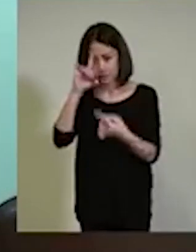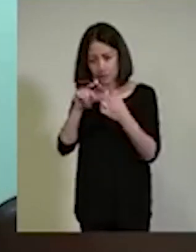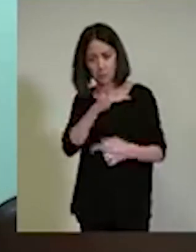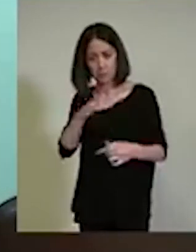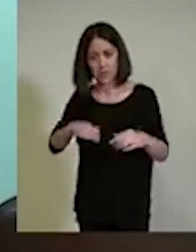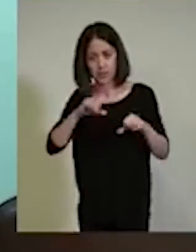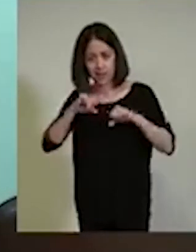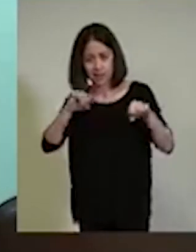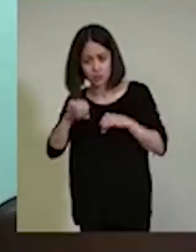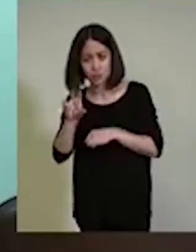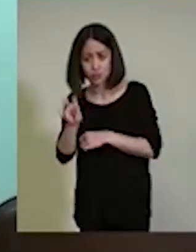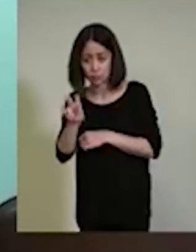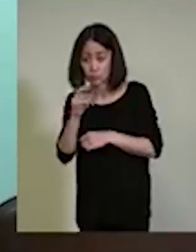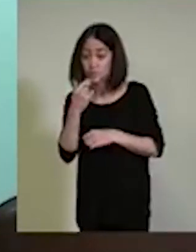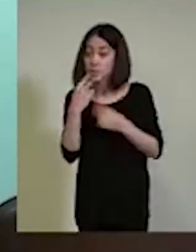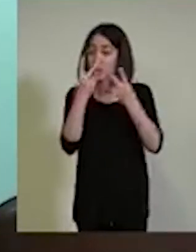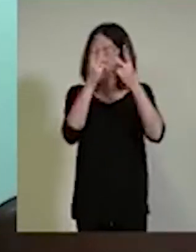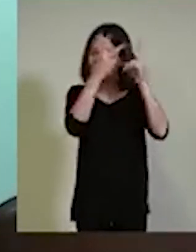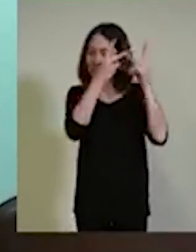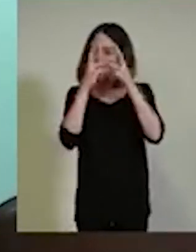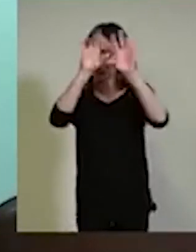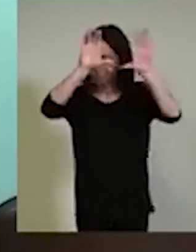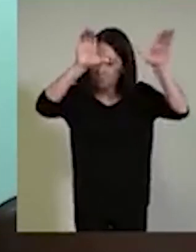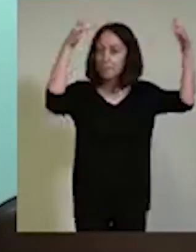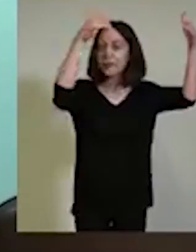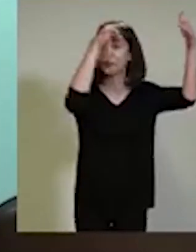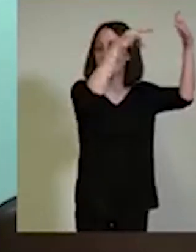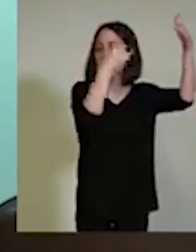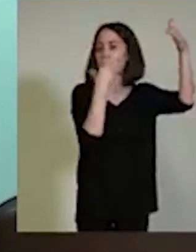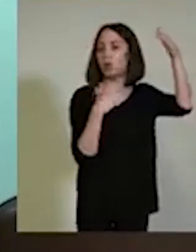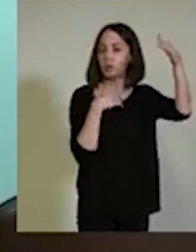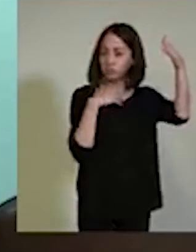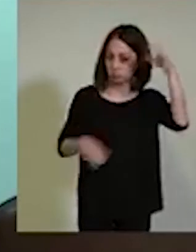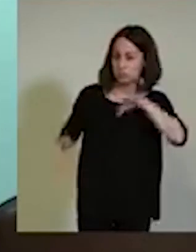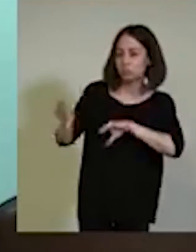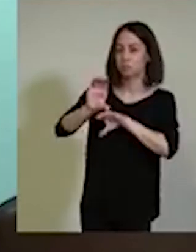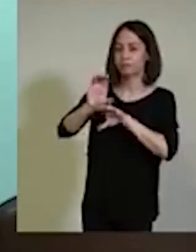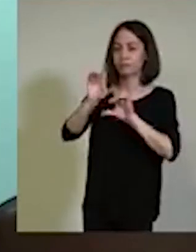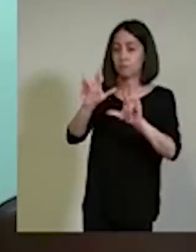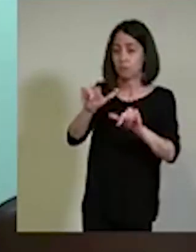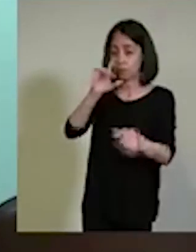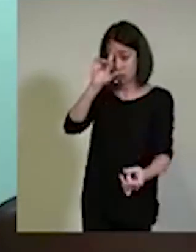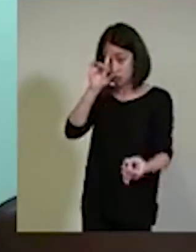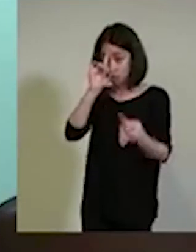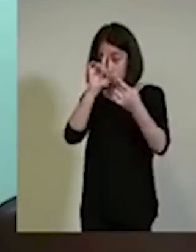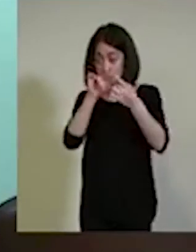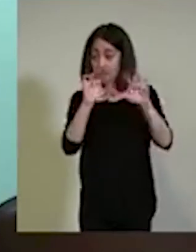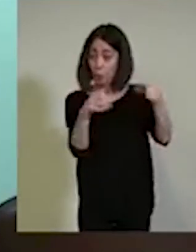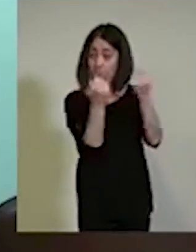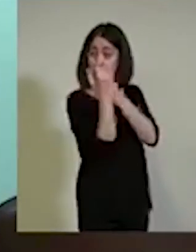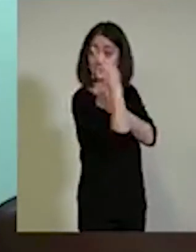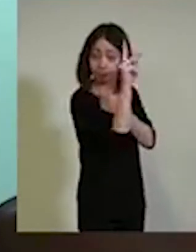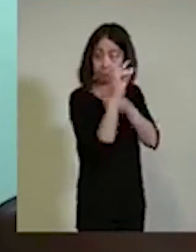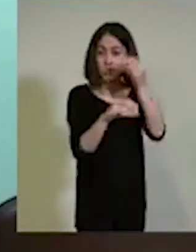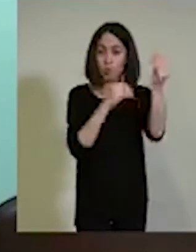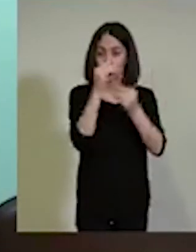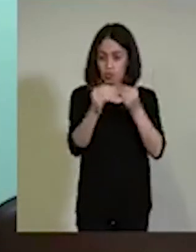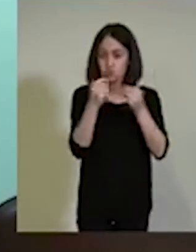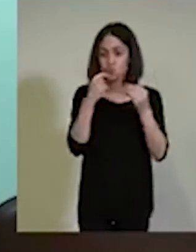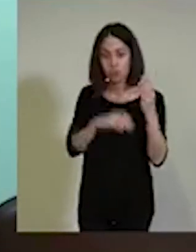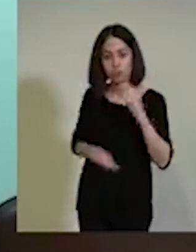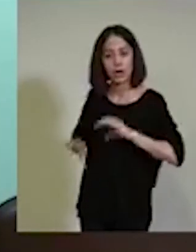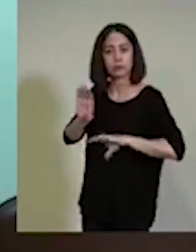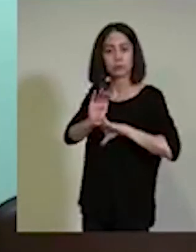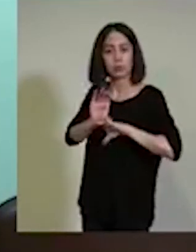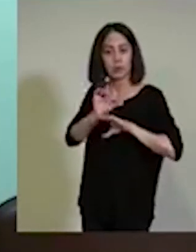complétée par l'action de la métropole, soit sur ses compétences propres, soit sur des domaines mutualisés par la ville de Bordeaux. Nous